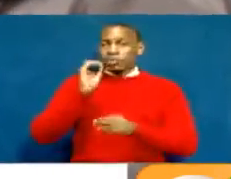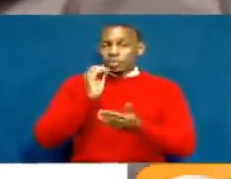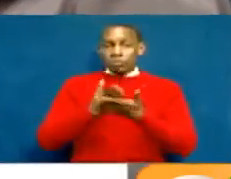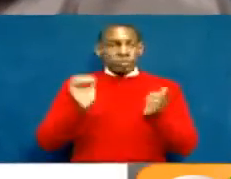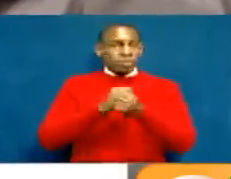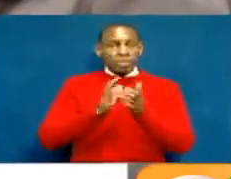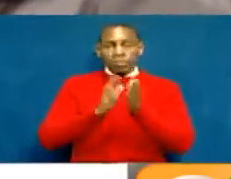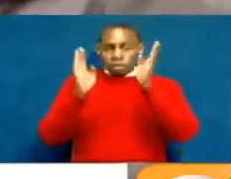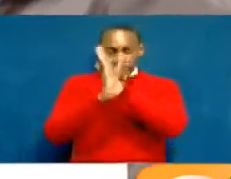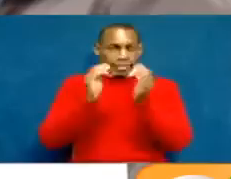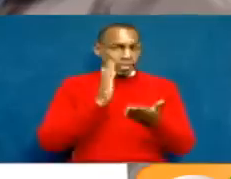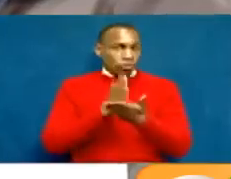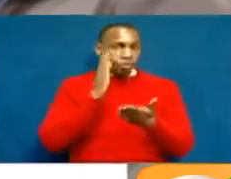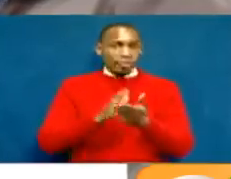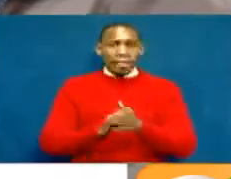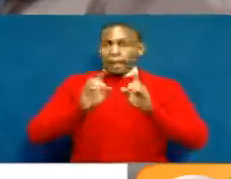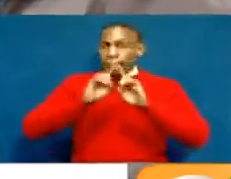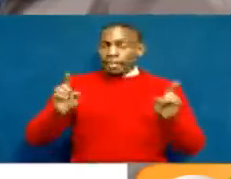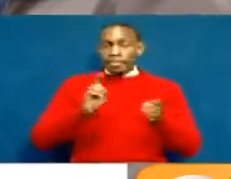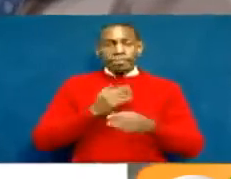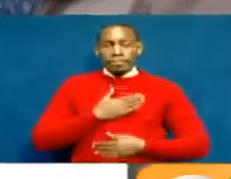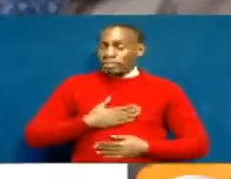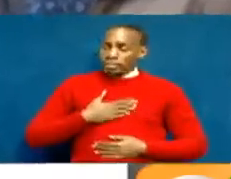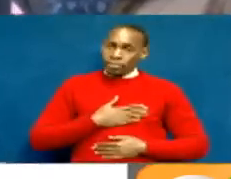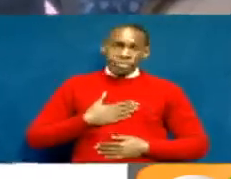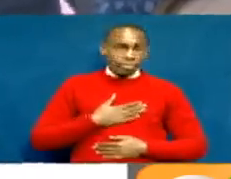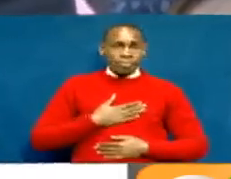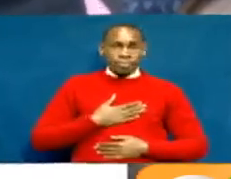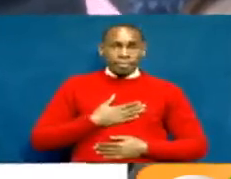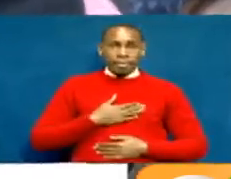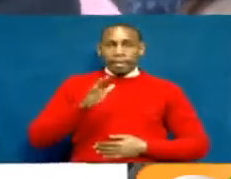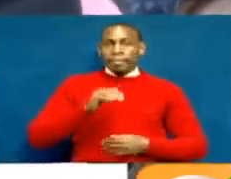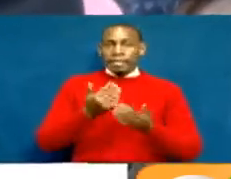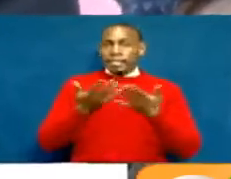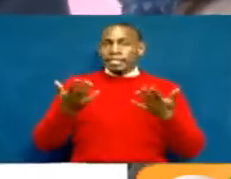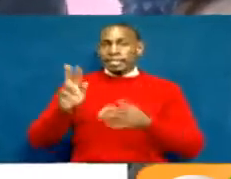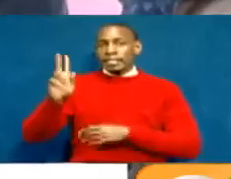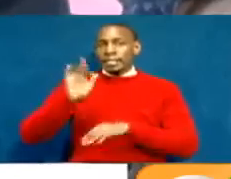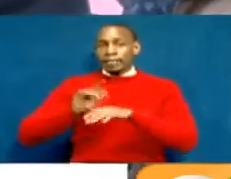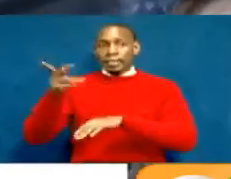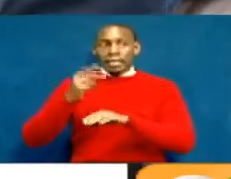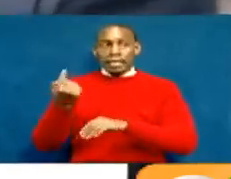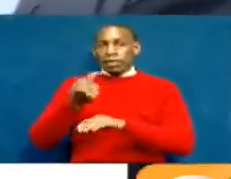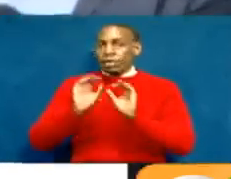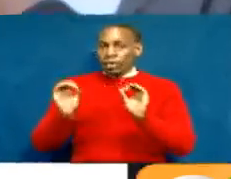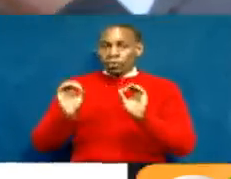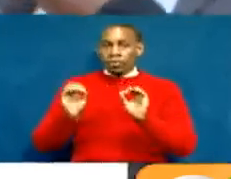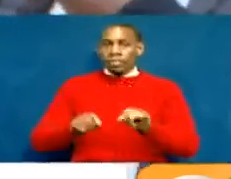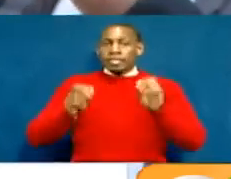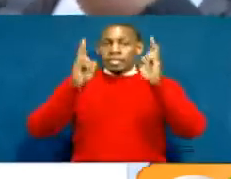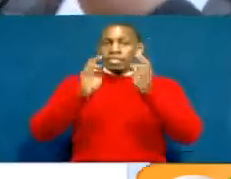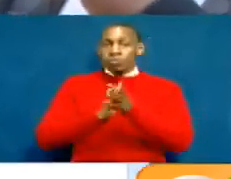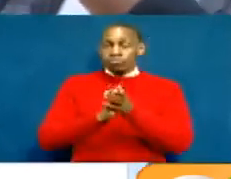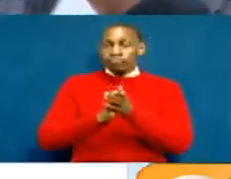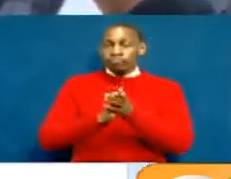Uwezi ufiche ukweli. Lakini jameni, hiyo sio mambo ya Kenya peke yake. Kweli. Hiyo ni